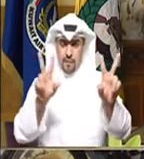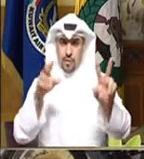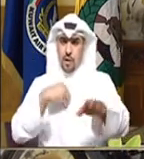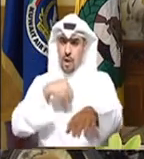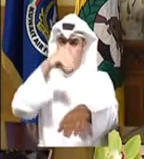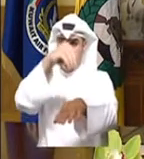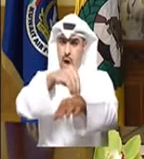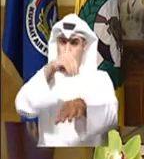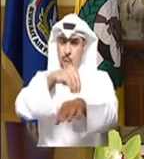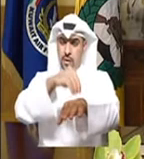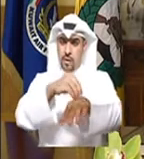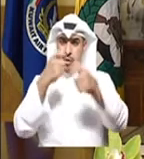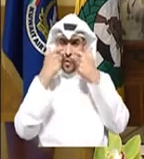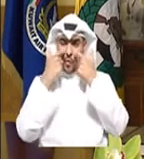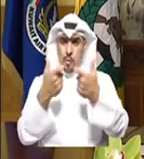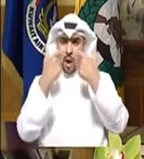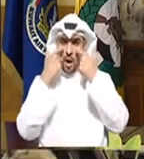من العمل والاهتمام